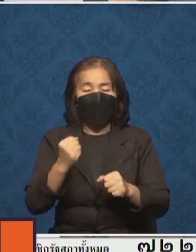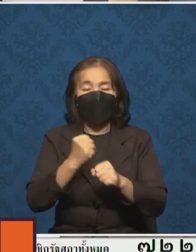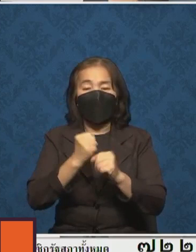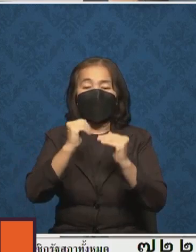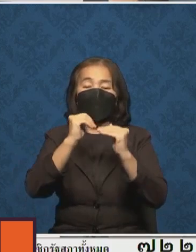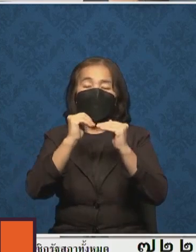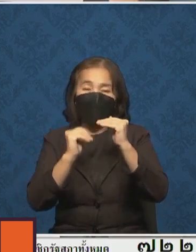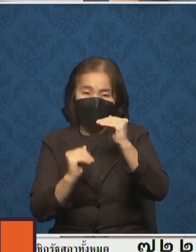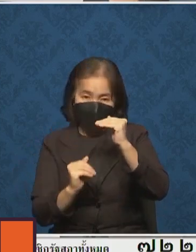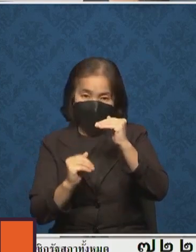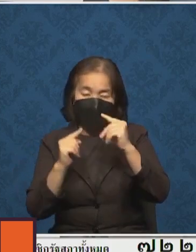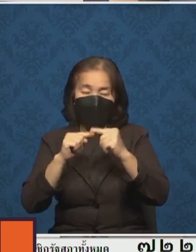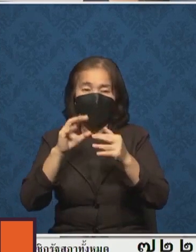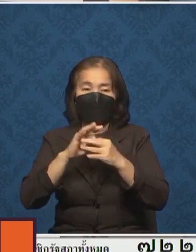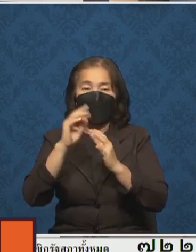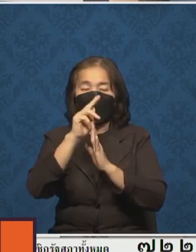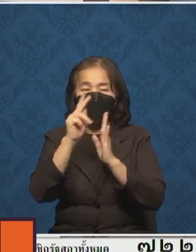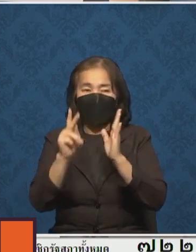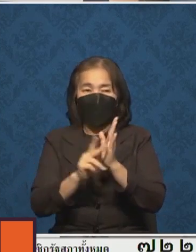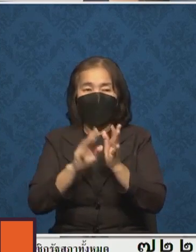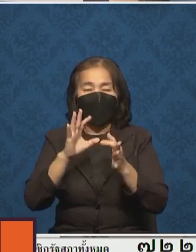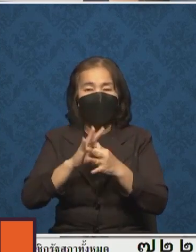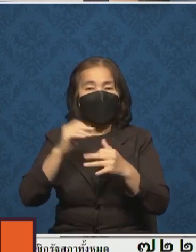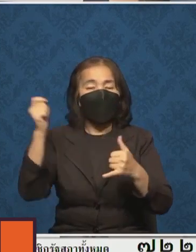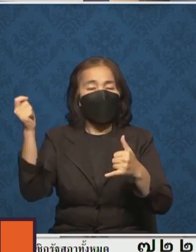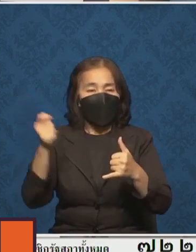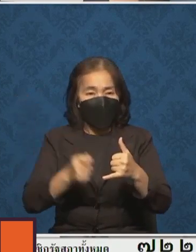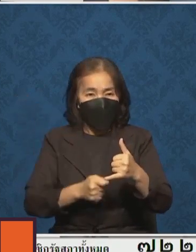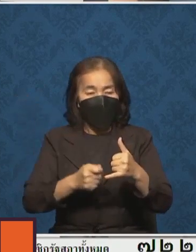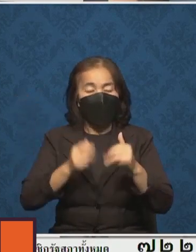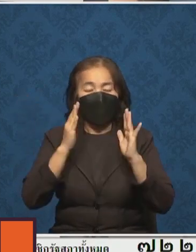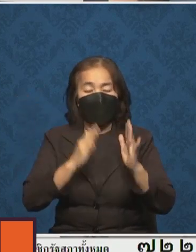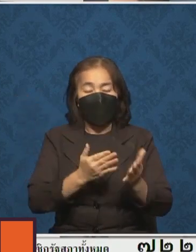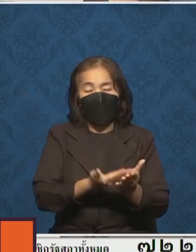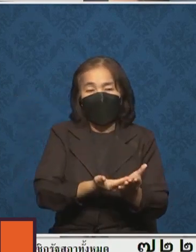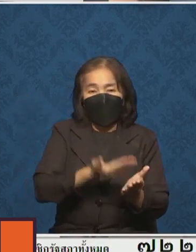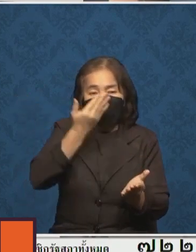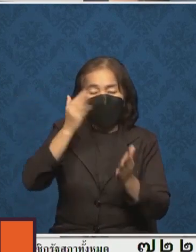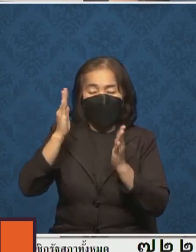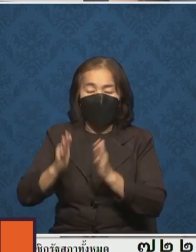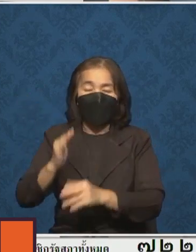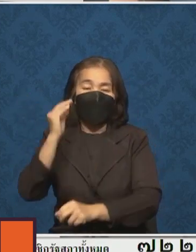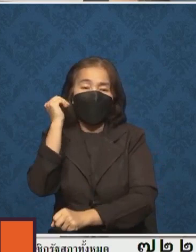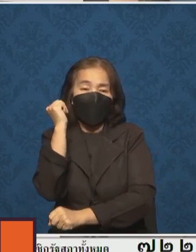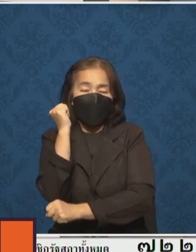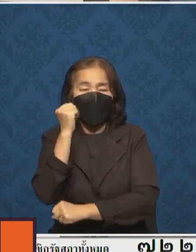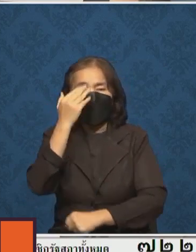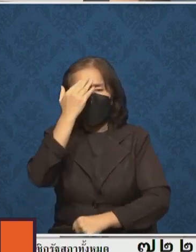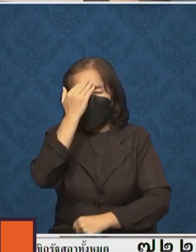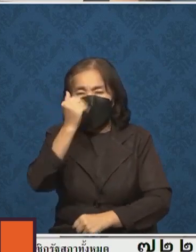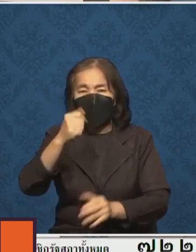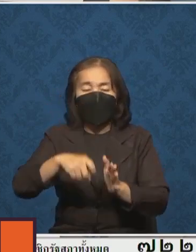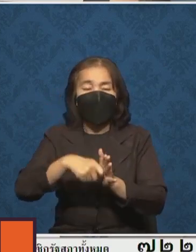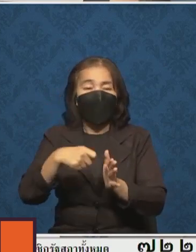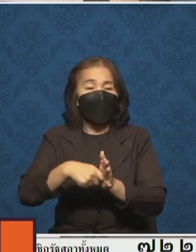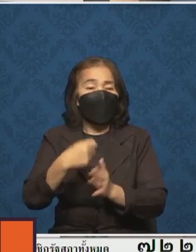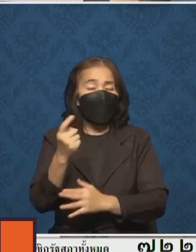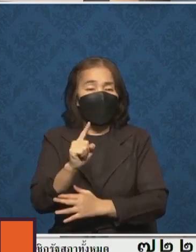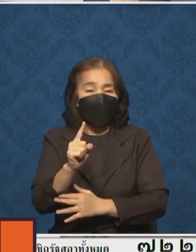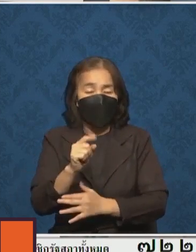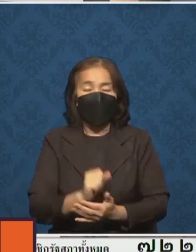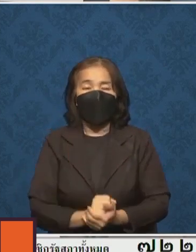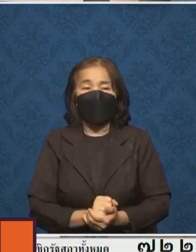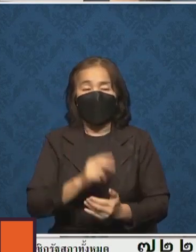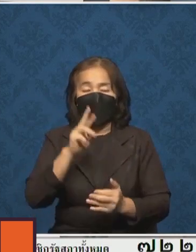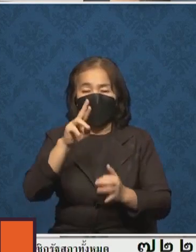ในการบังคับใช้กฎหมายเพื่อการลงโทษระหว่างกลุ่มคนรวยกับกลุ่มคนจนได้ครับท่านประธานเพราะเหตุใดครับหลังจากที่ร่างฉบับ